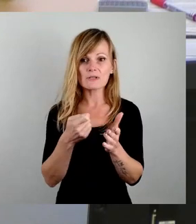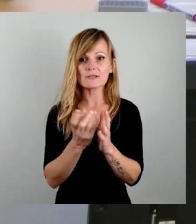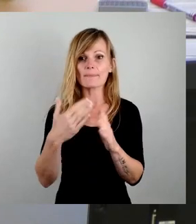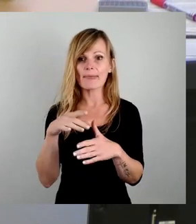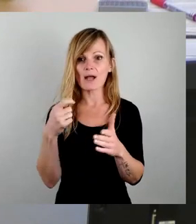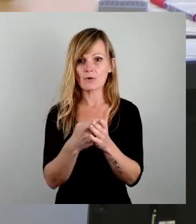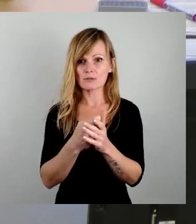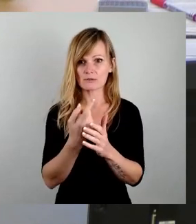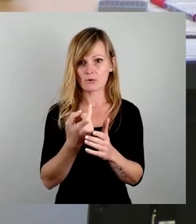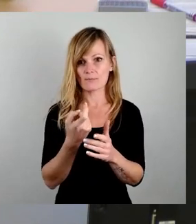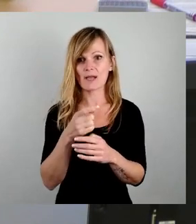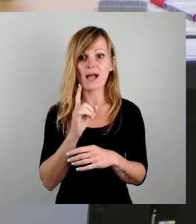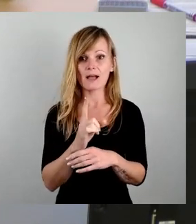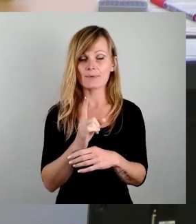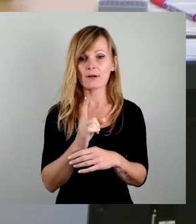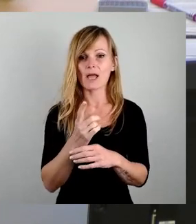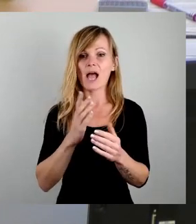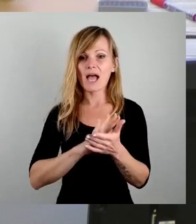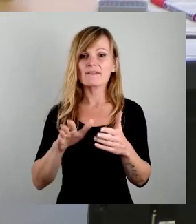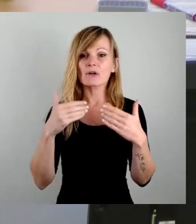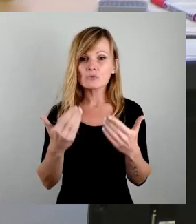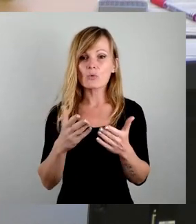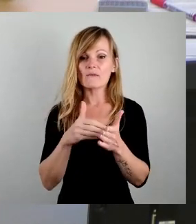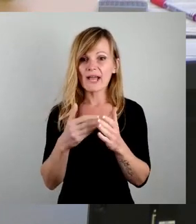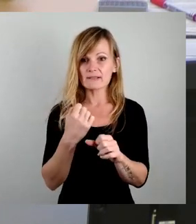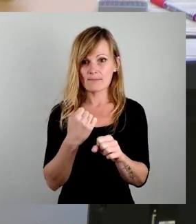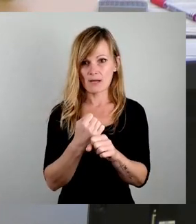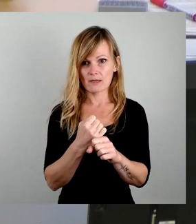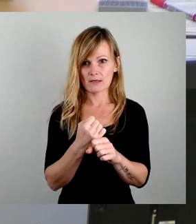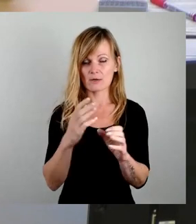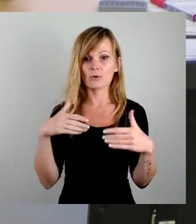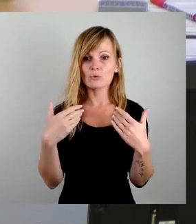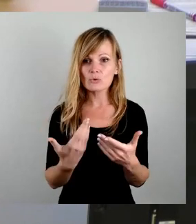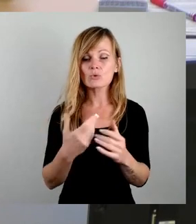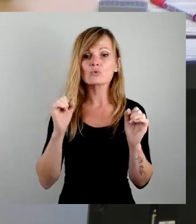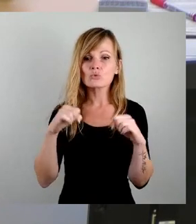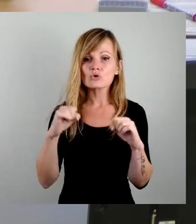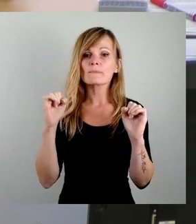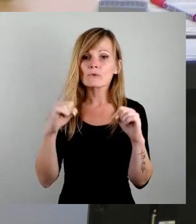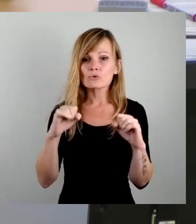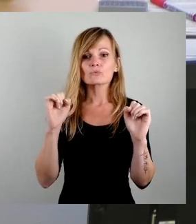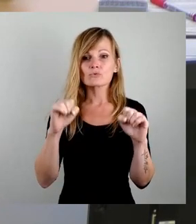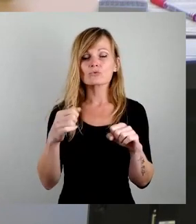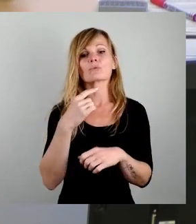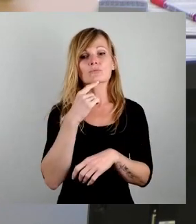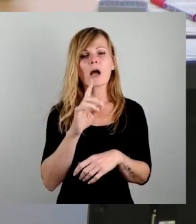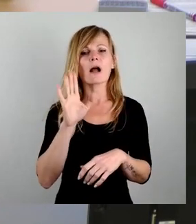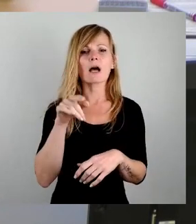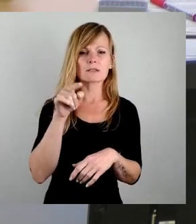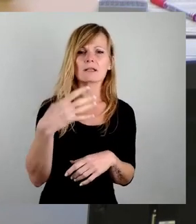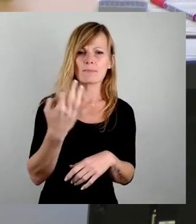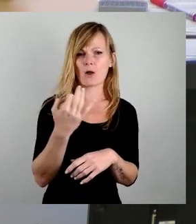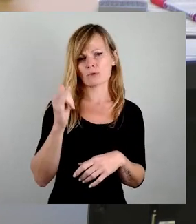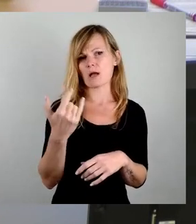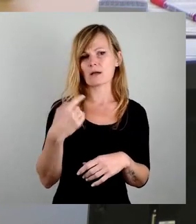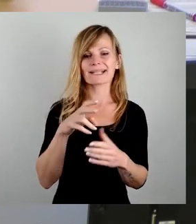Aber einfach so weiterzumachen und immer so zuzustimmen und dann zu sagen, naja, wir brauchen das jetzt doch, das geht so